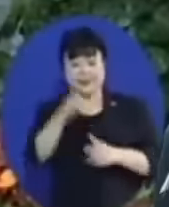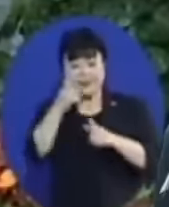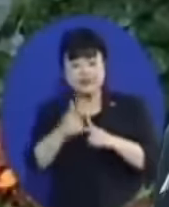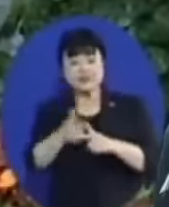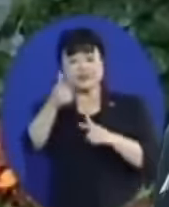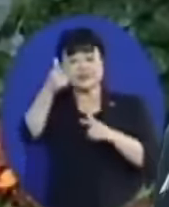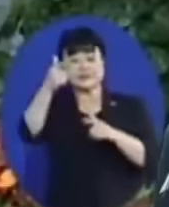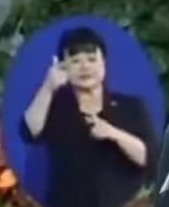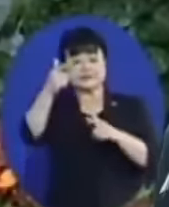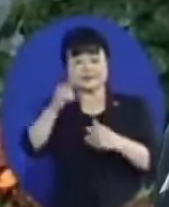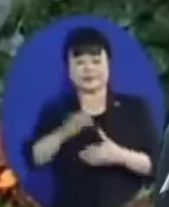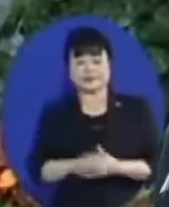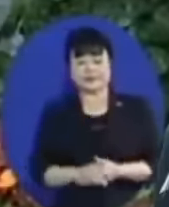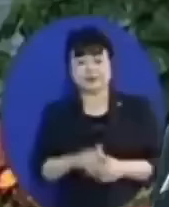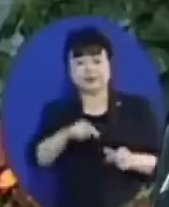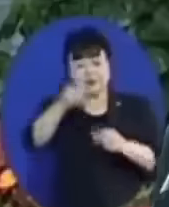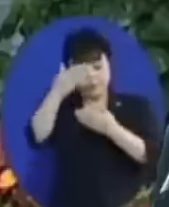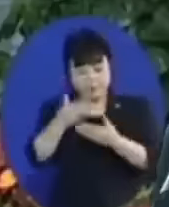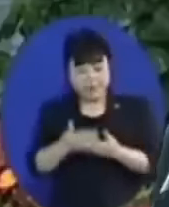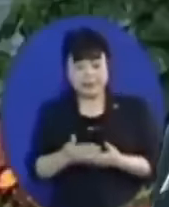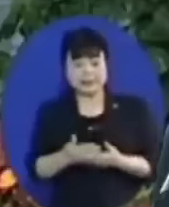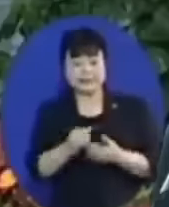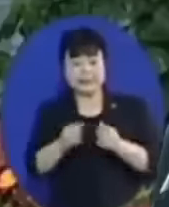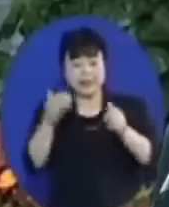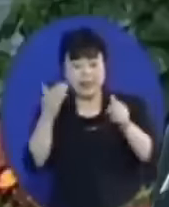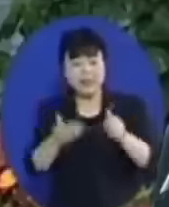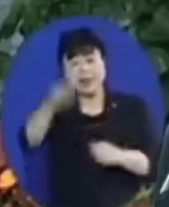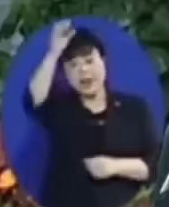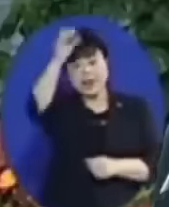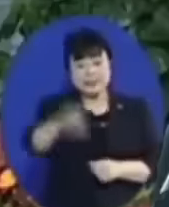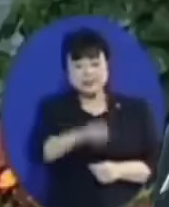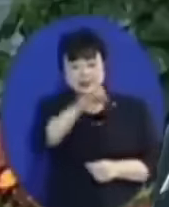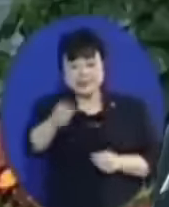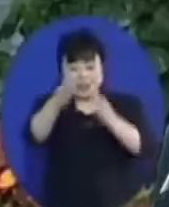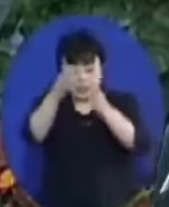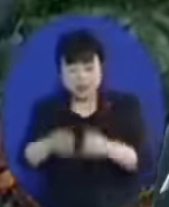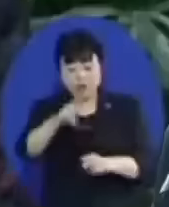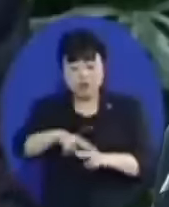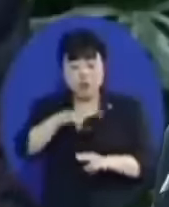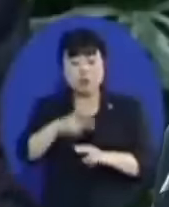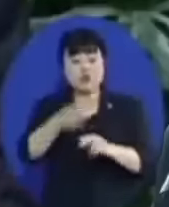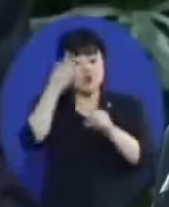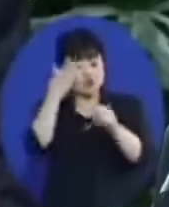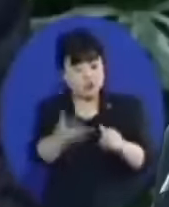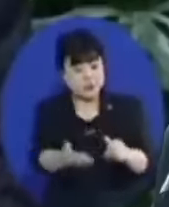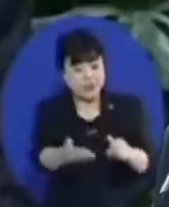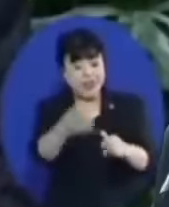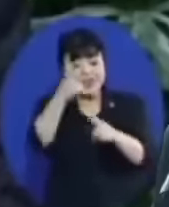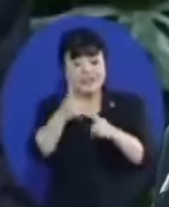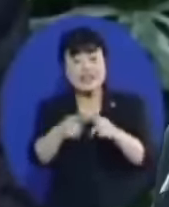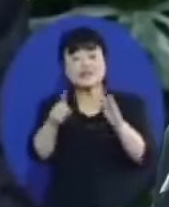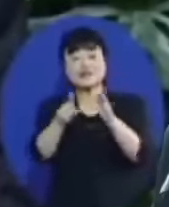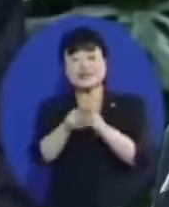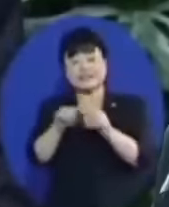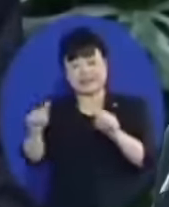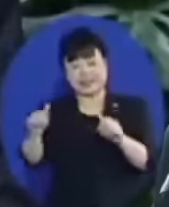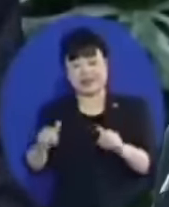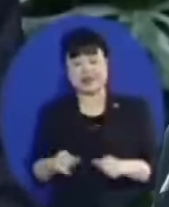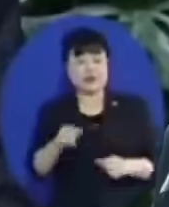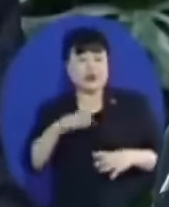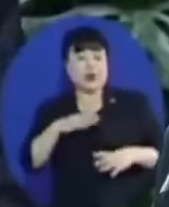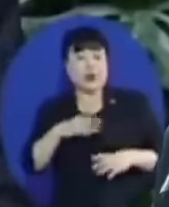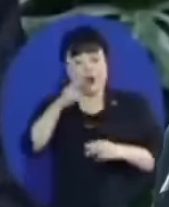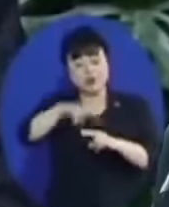예수님은 구원을 받은 사람들에게 십자가 통해서 선물을 주십니다. 우리 예수 믿는 사람들은